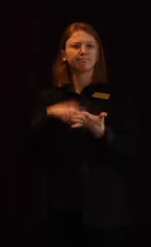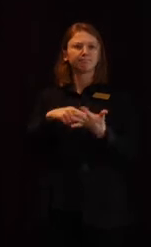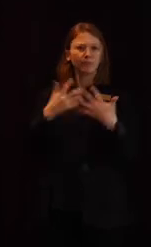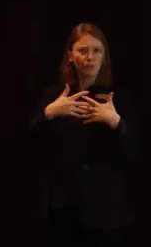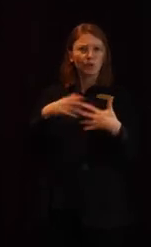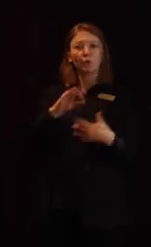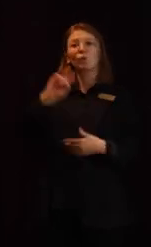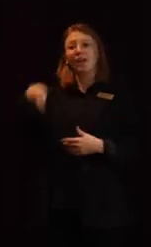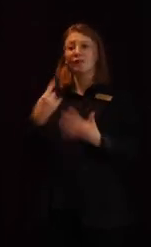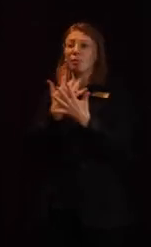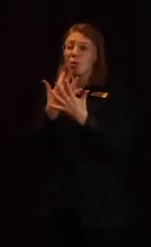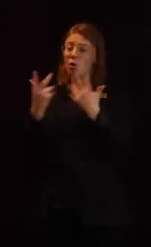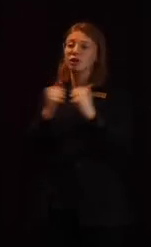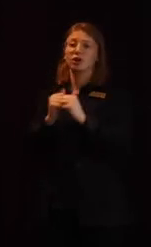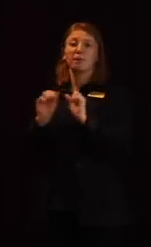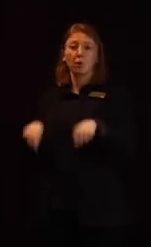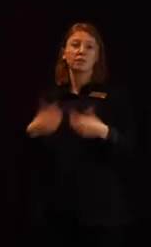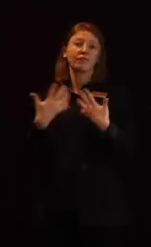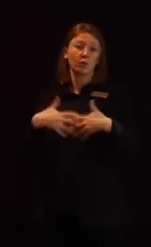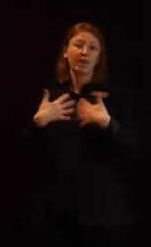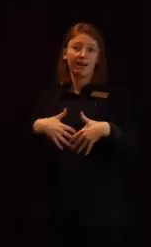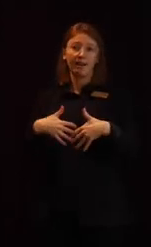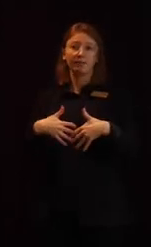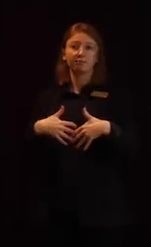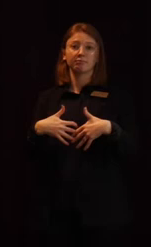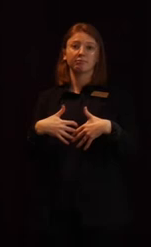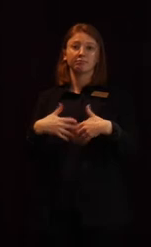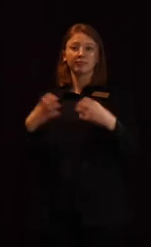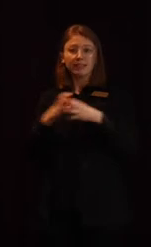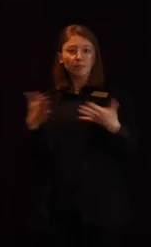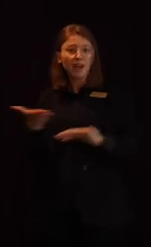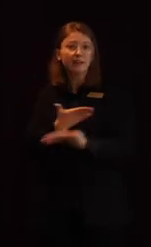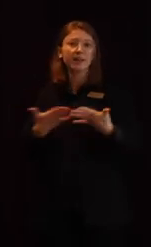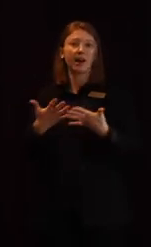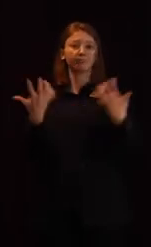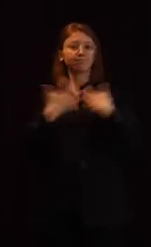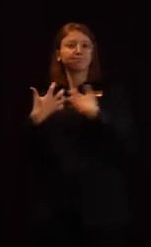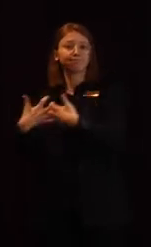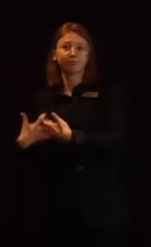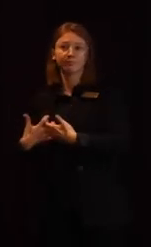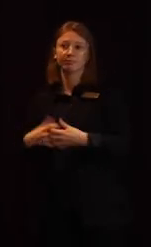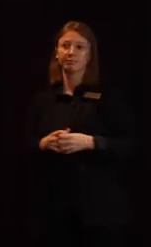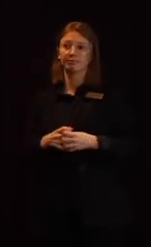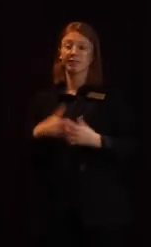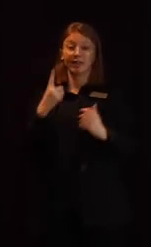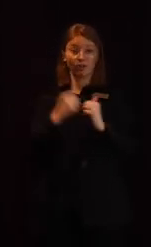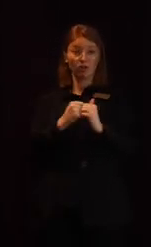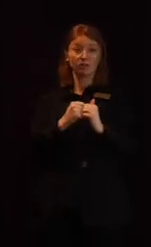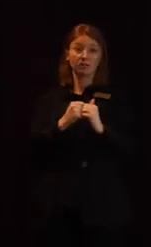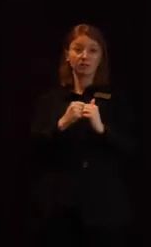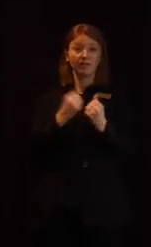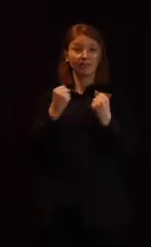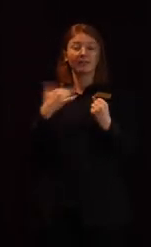klaffa. Det finns många olika saker som ska kunna samverka. Och en sak är naturligtvis att få rätt diagnos